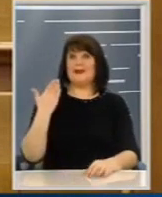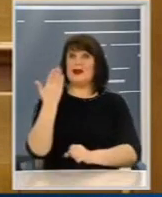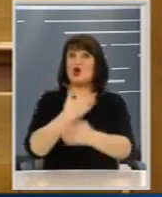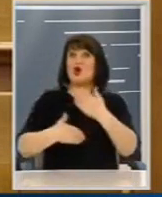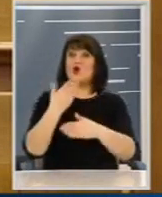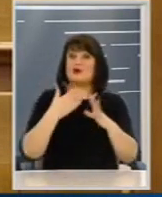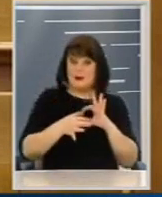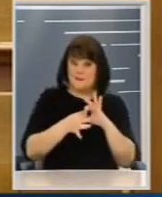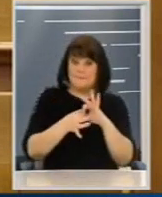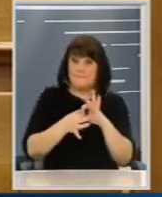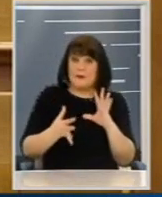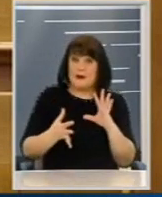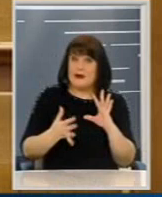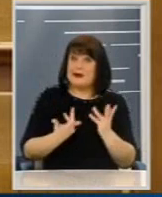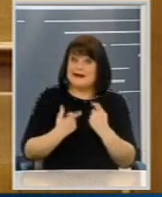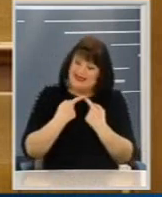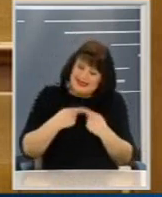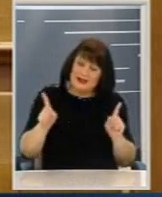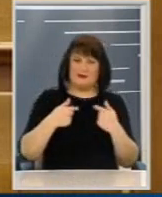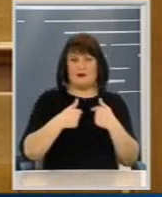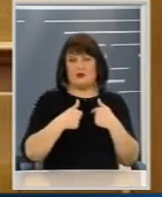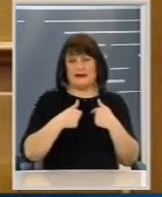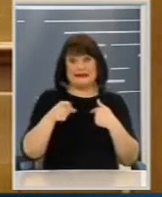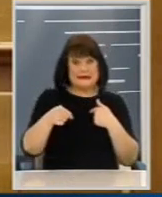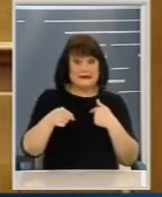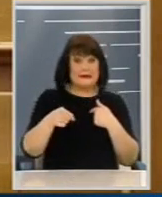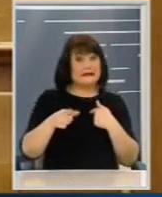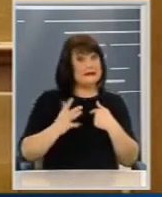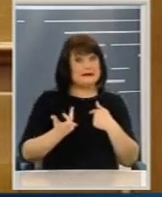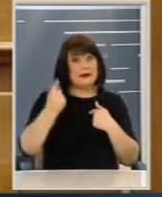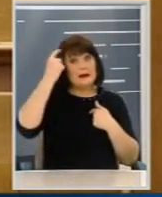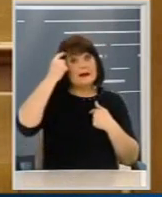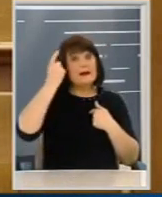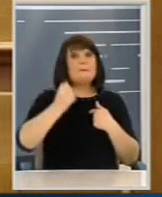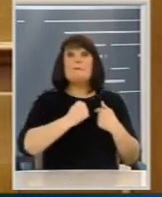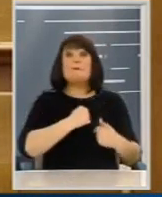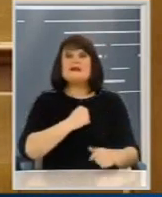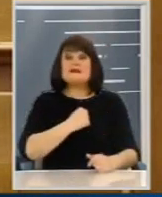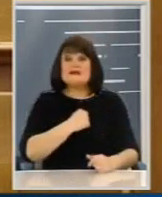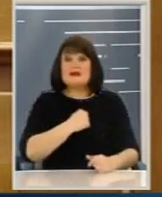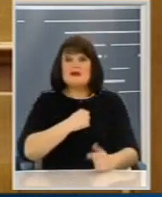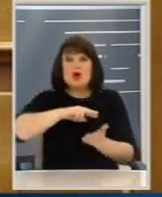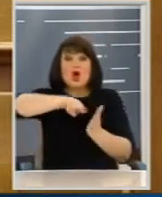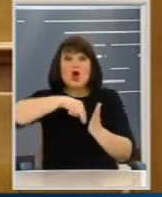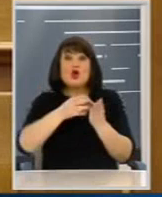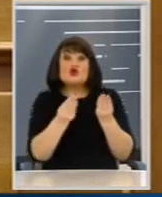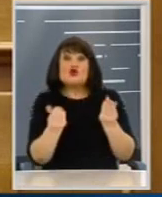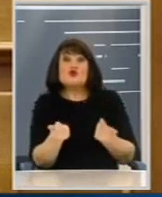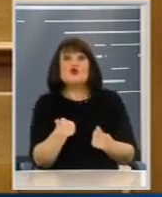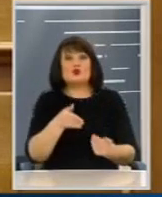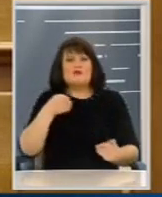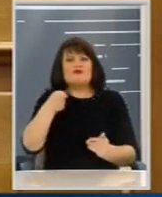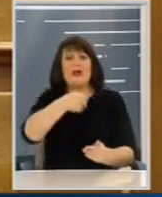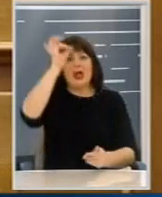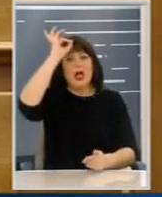τόπο, και εκείνη η μεγάλη μας διαφορά, είναι η αντίληψή μας για το ρόλο και τον τρόπο δράσης της αστυνομίας, η